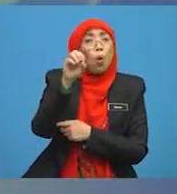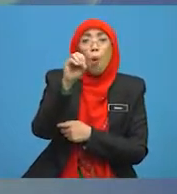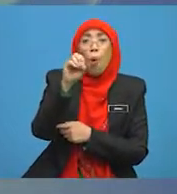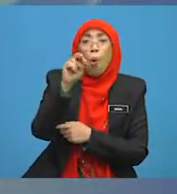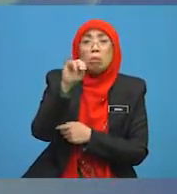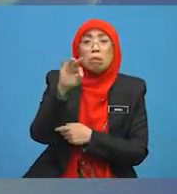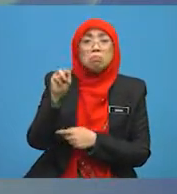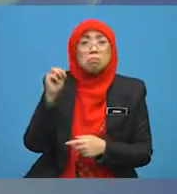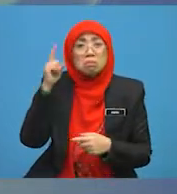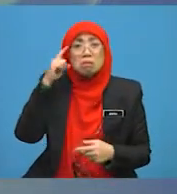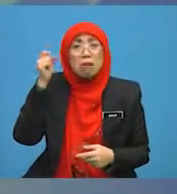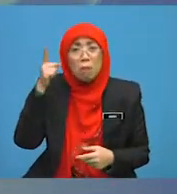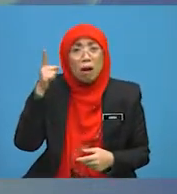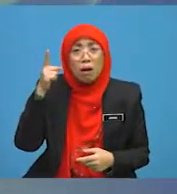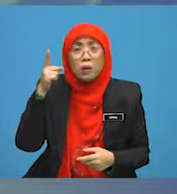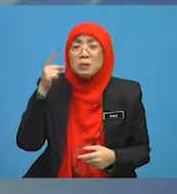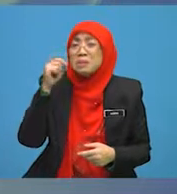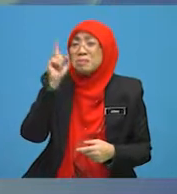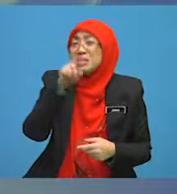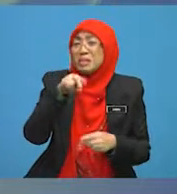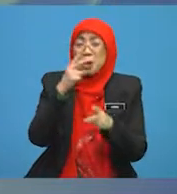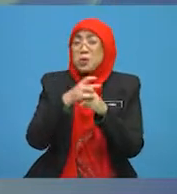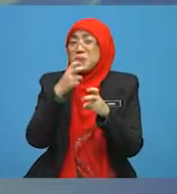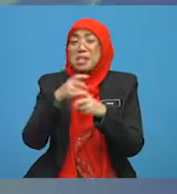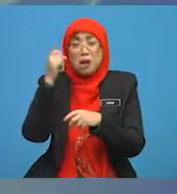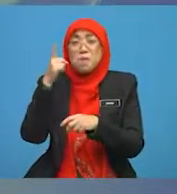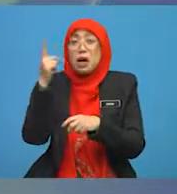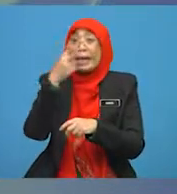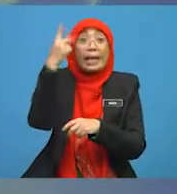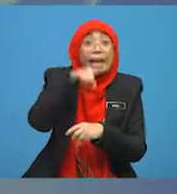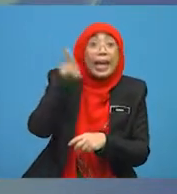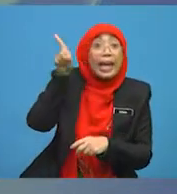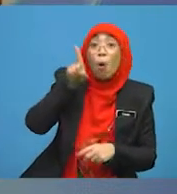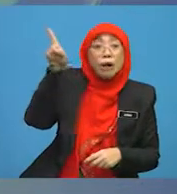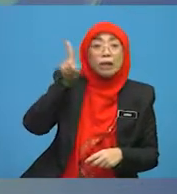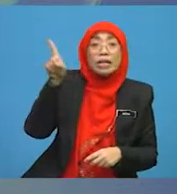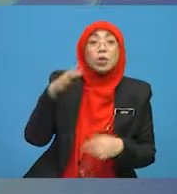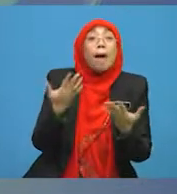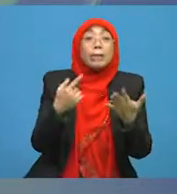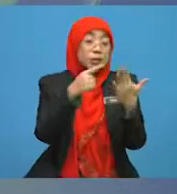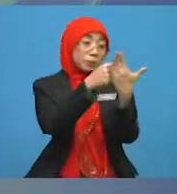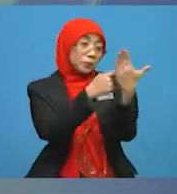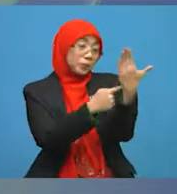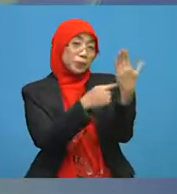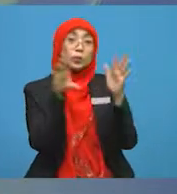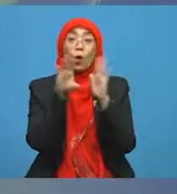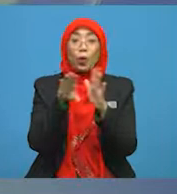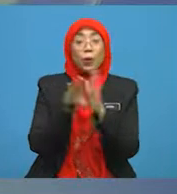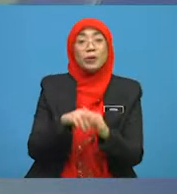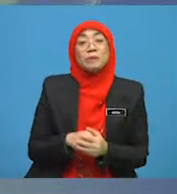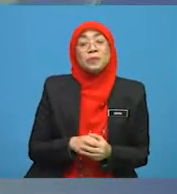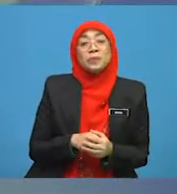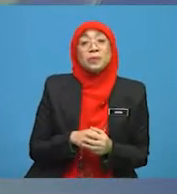holonim. Mari kita lihat contoh-contoh berikut. Contoh pertama, bagi